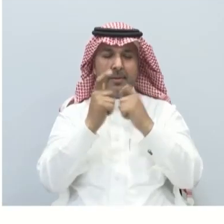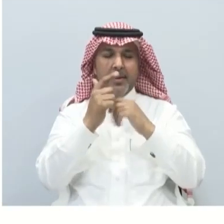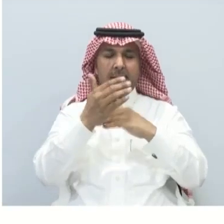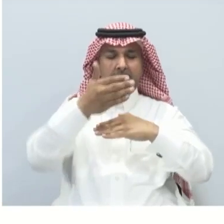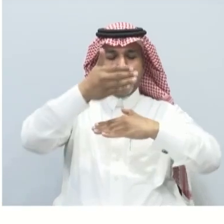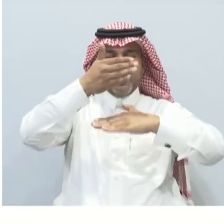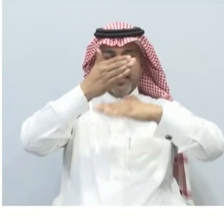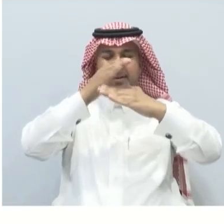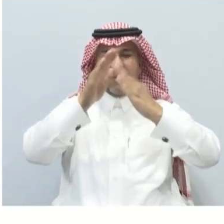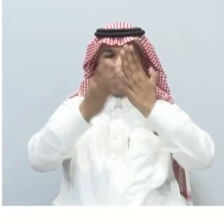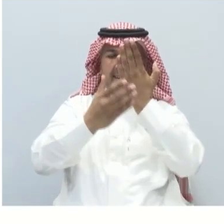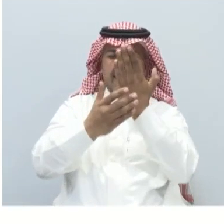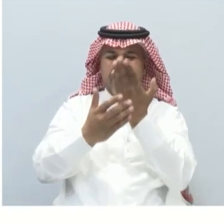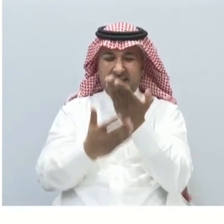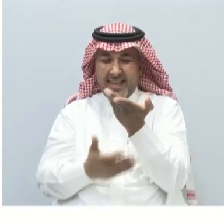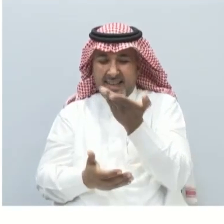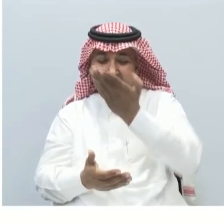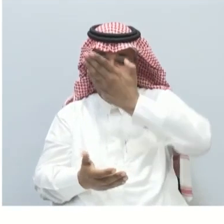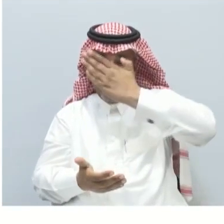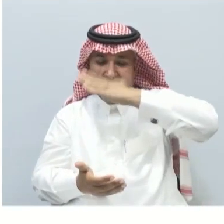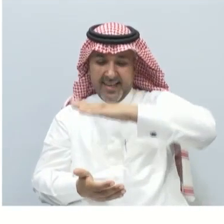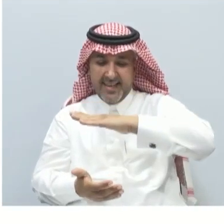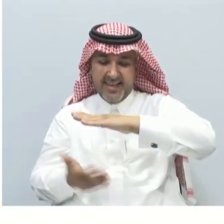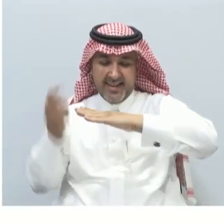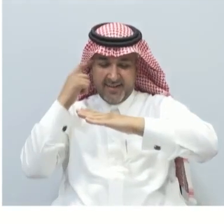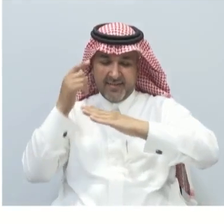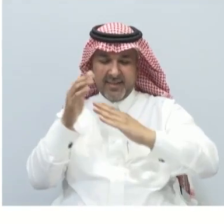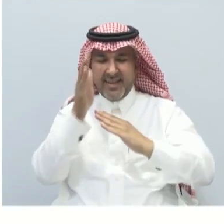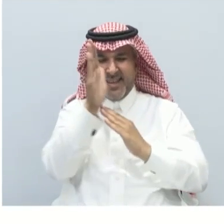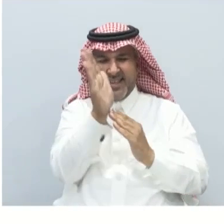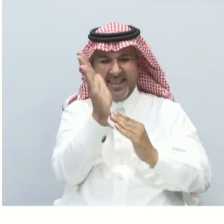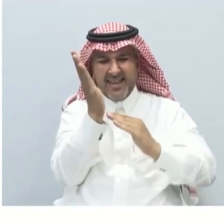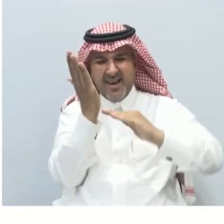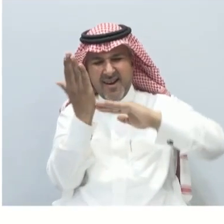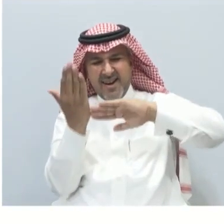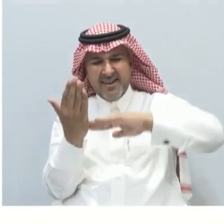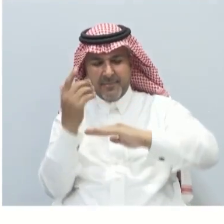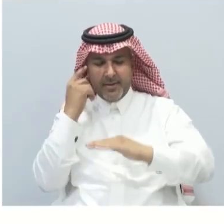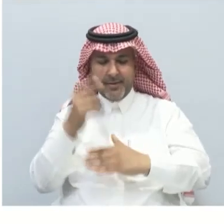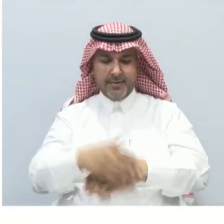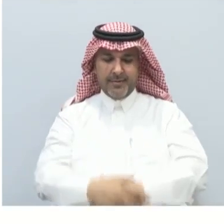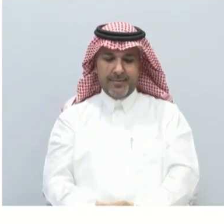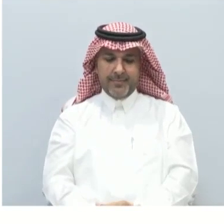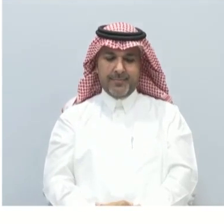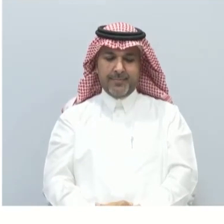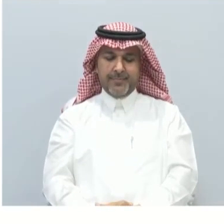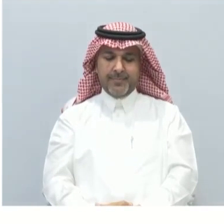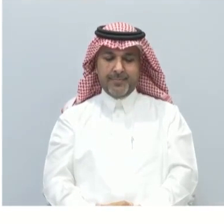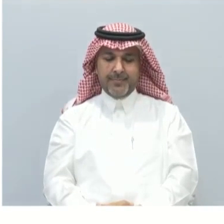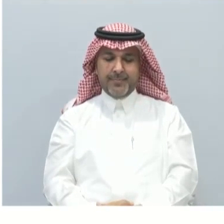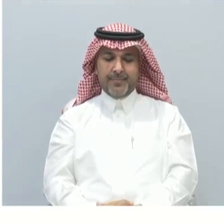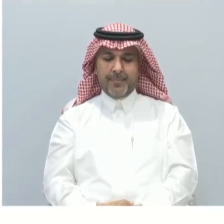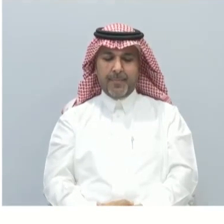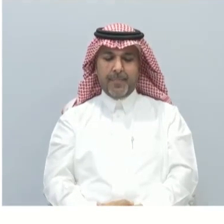تحول من ايش من السالب ما لا نهايه الى الصفر فبالتالي حيكون